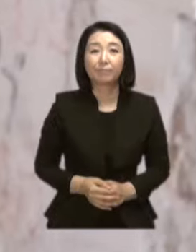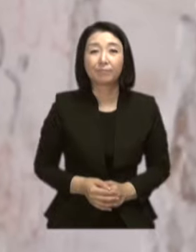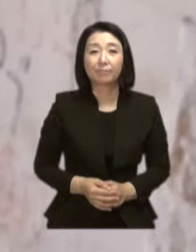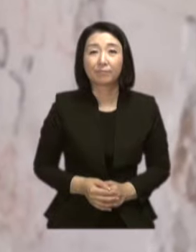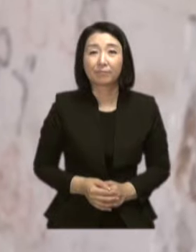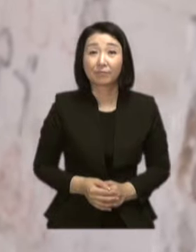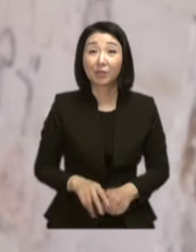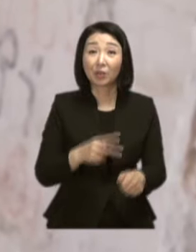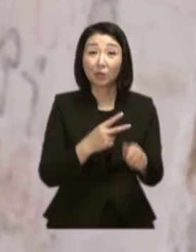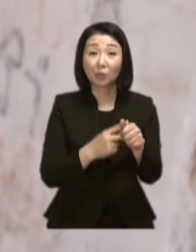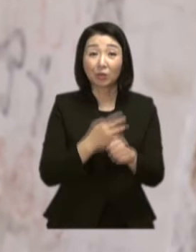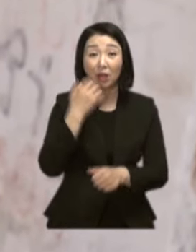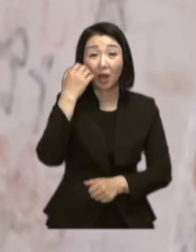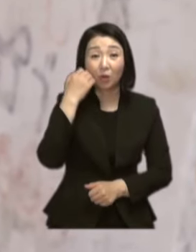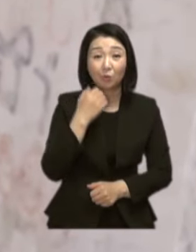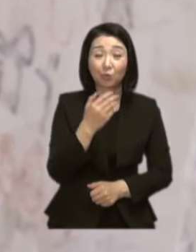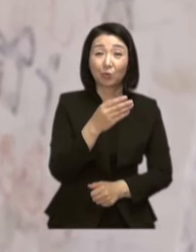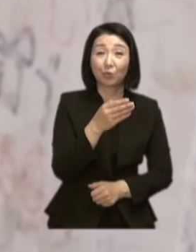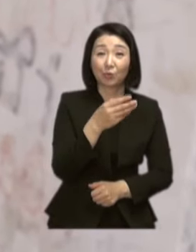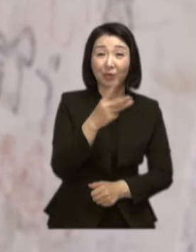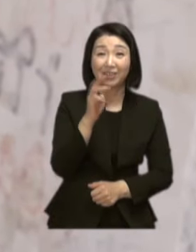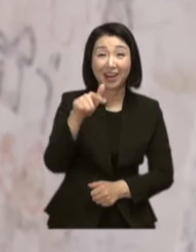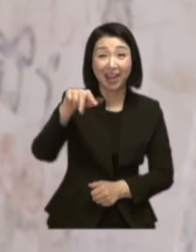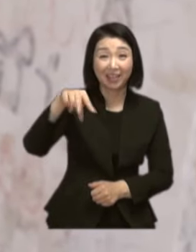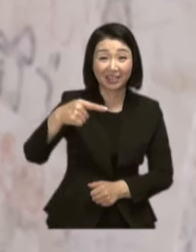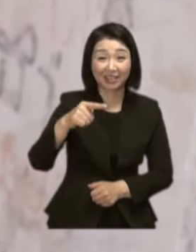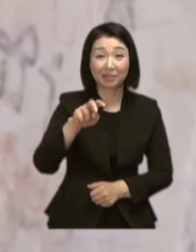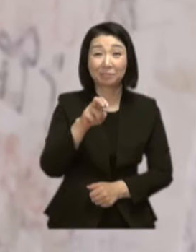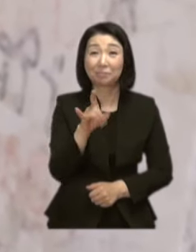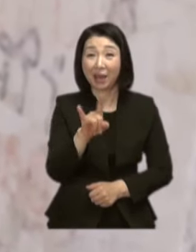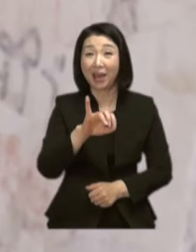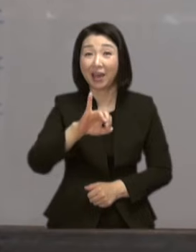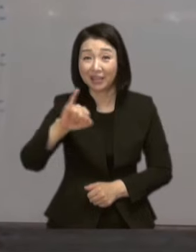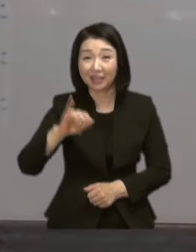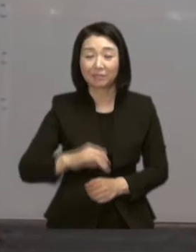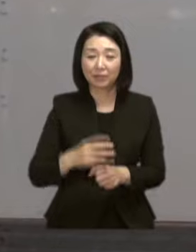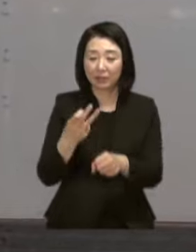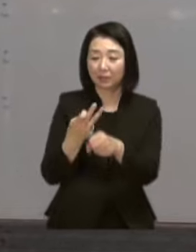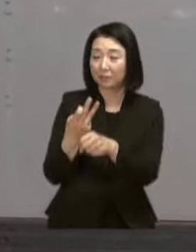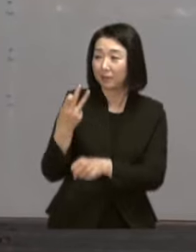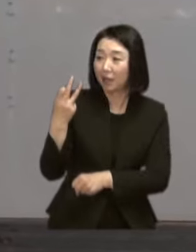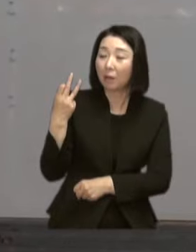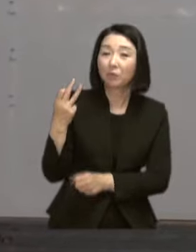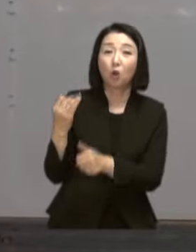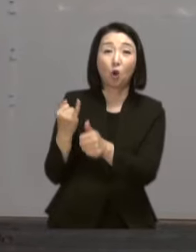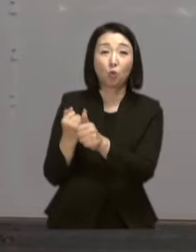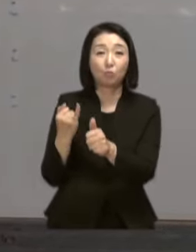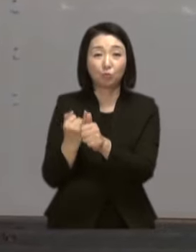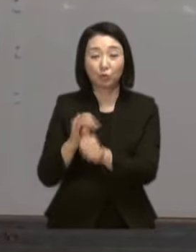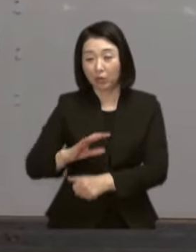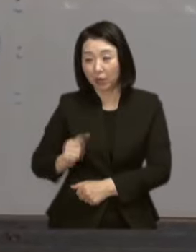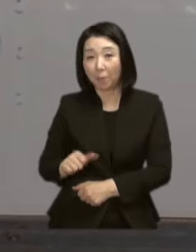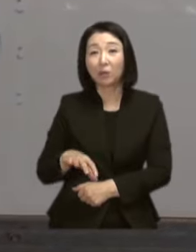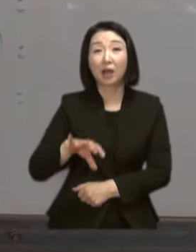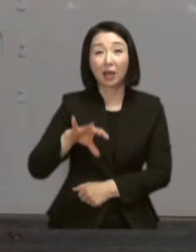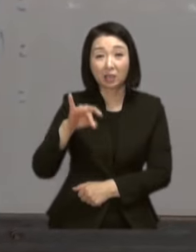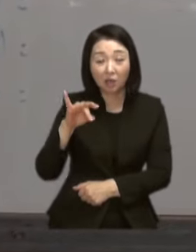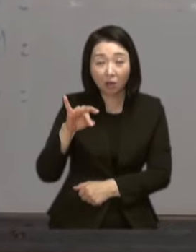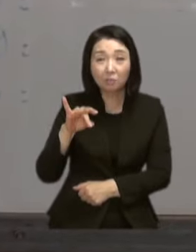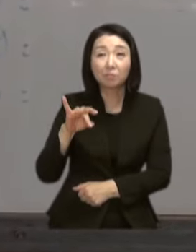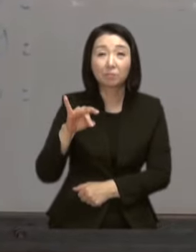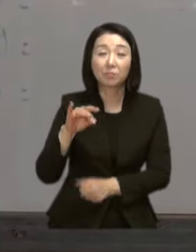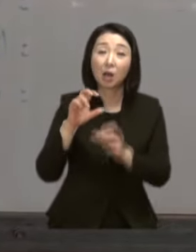이곳의 교사는 렉스메이 자매. 13년 전 황철진 선교사 내외의 캄보디아 첫 사역지 바탄방